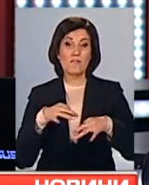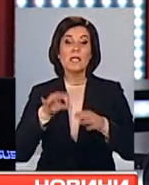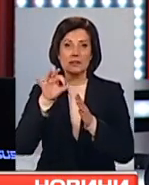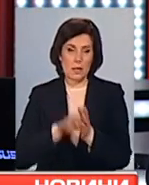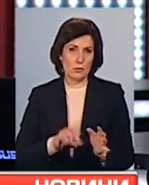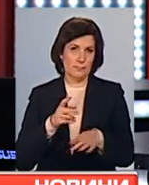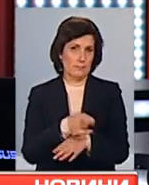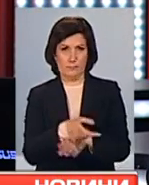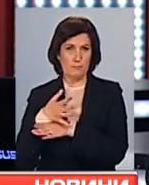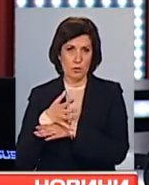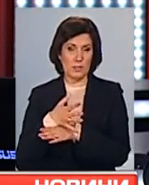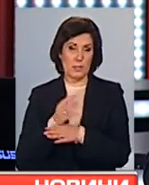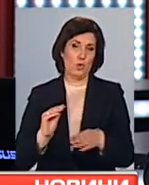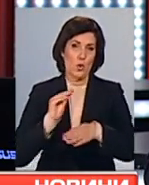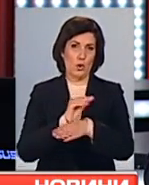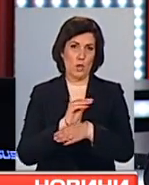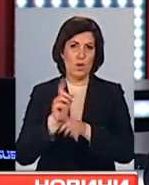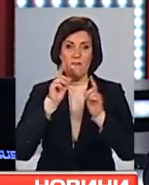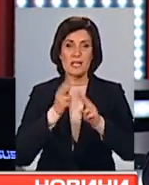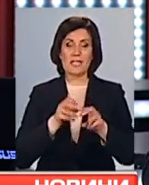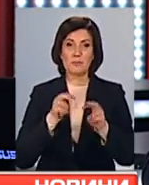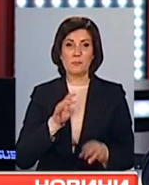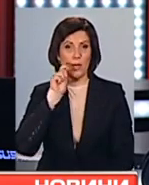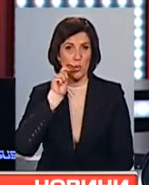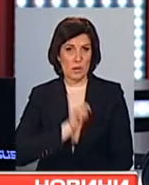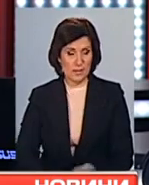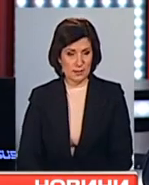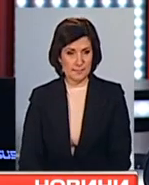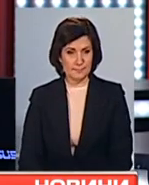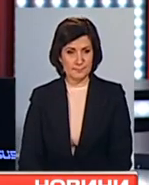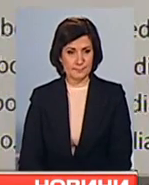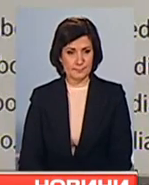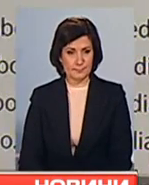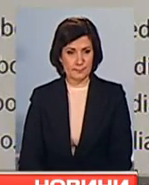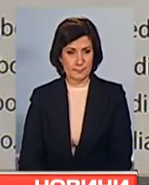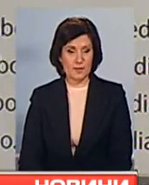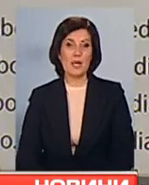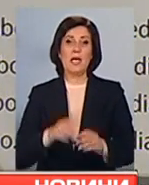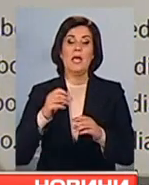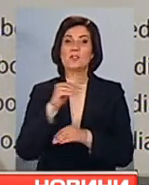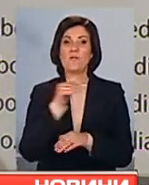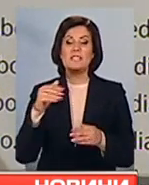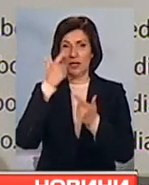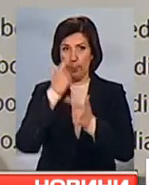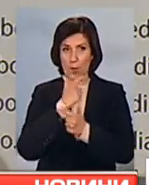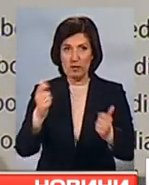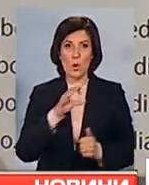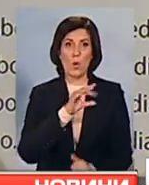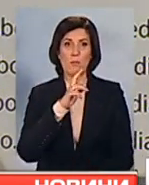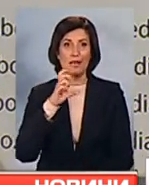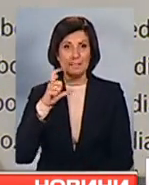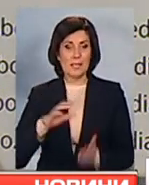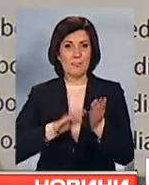і одразу пролунали зенітні постріли, додають у Раді нацбезпеки і оборони України. За офіційним повідомленням